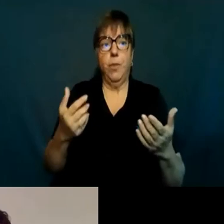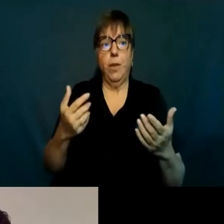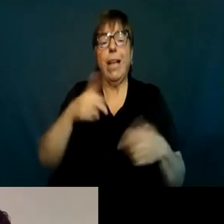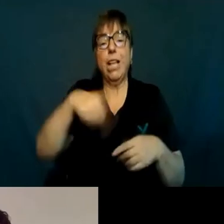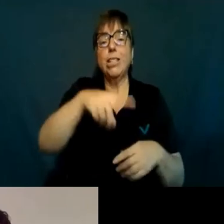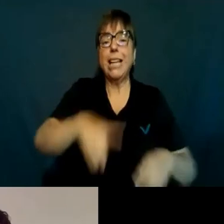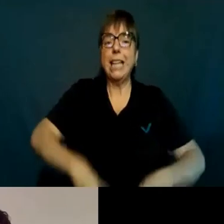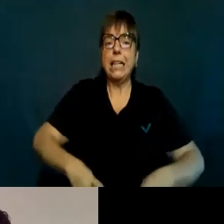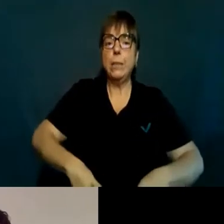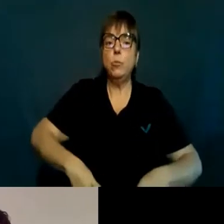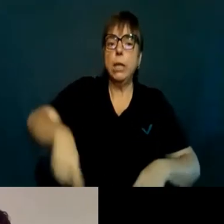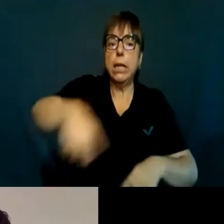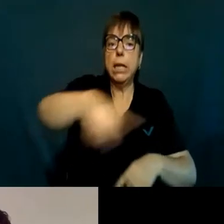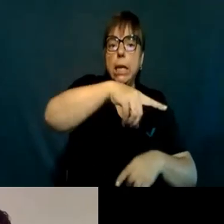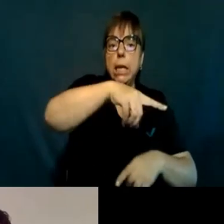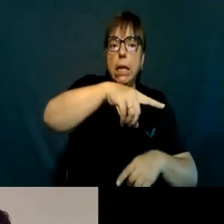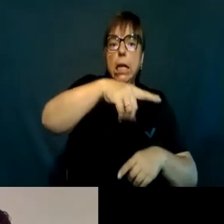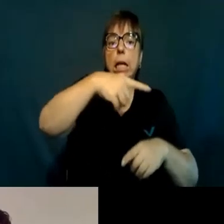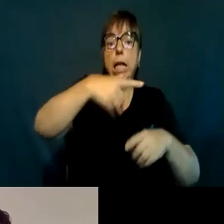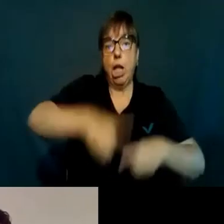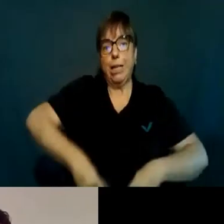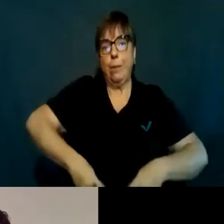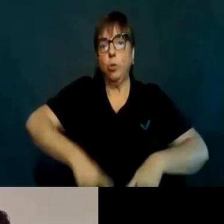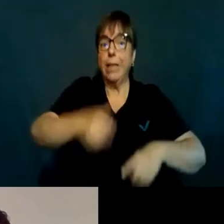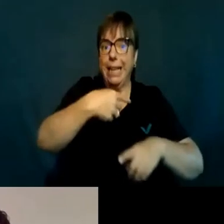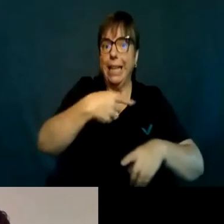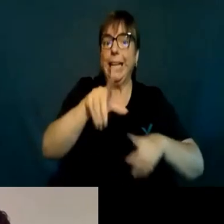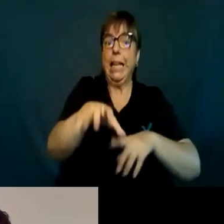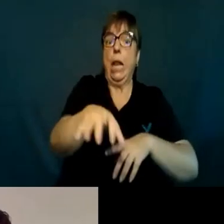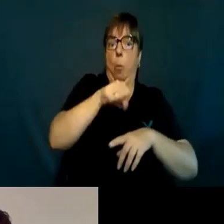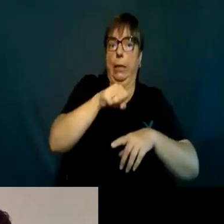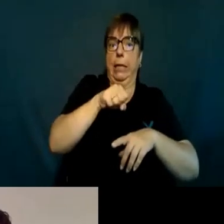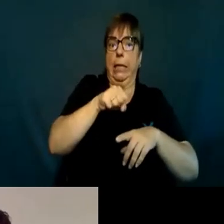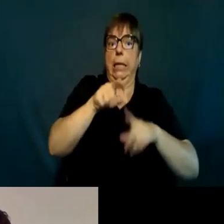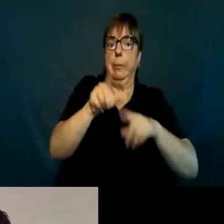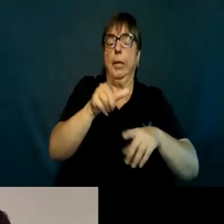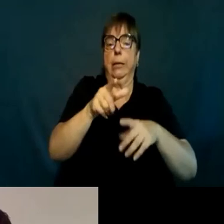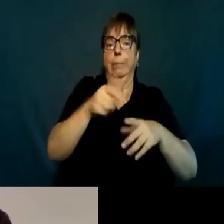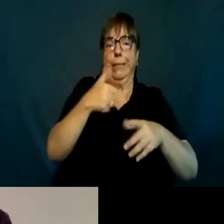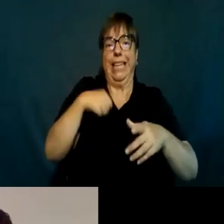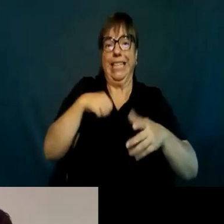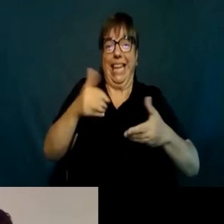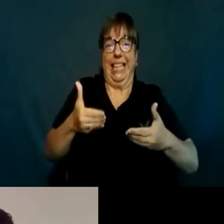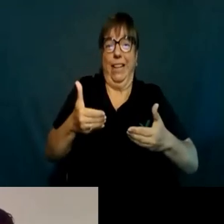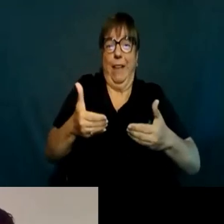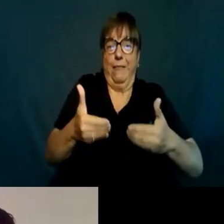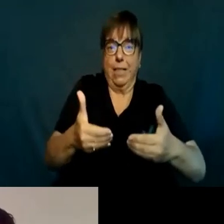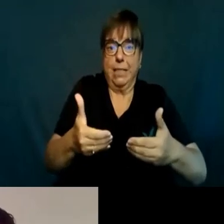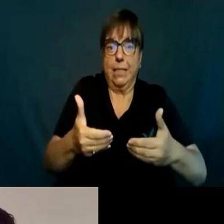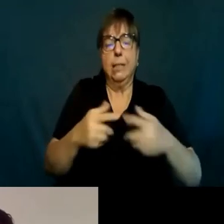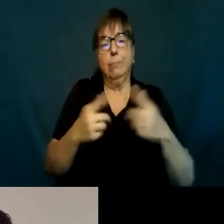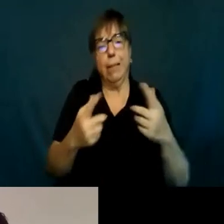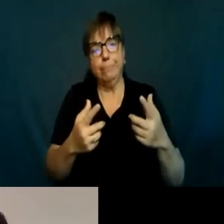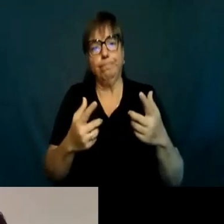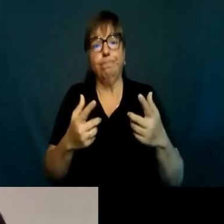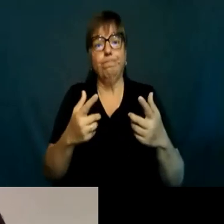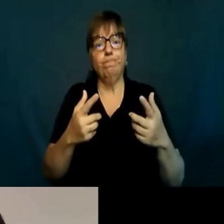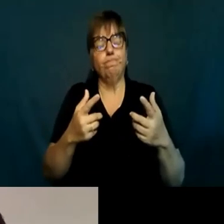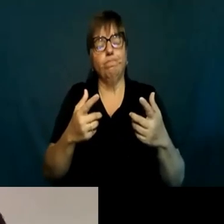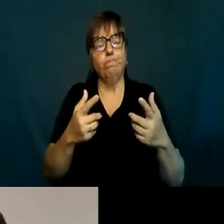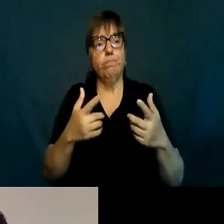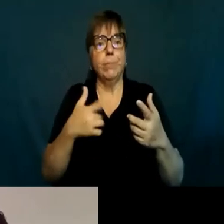'ils sont en train de le travailler. Mais en tout cas, je pense qu'il y a une urgence